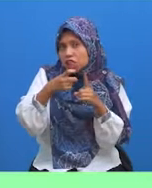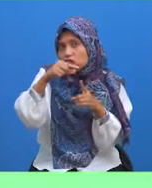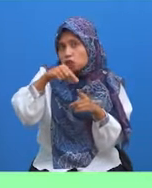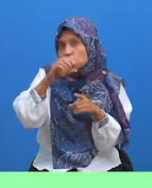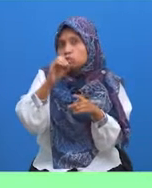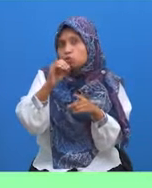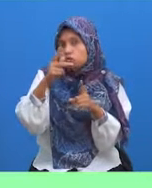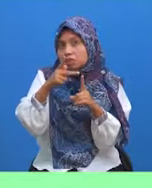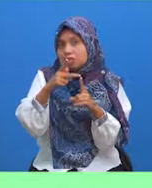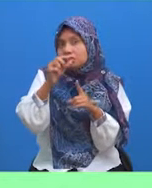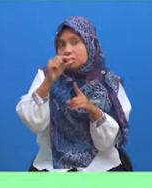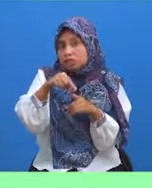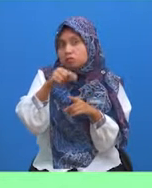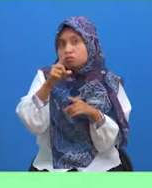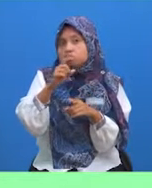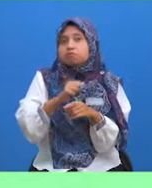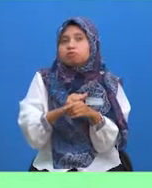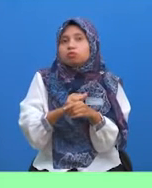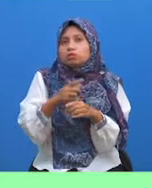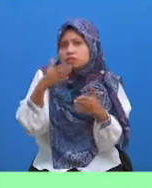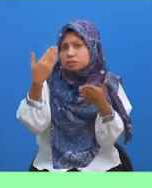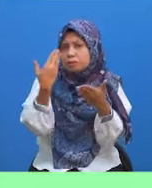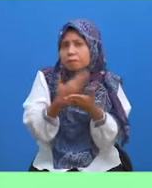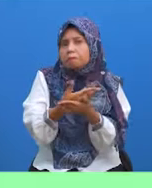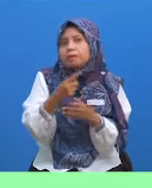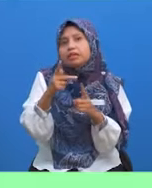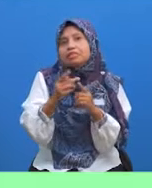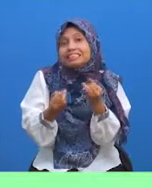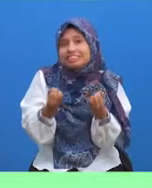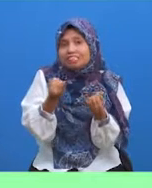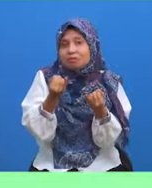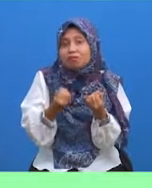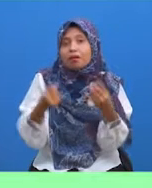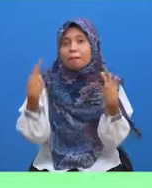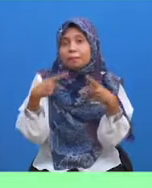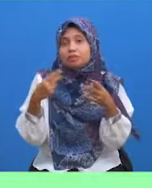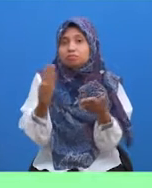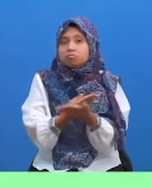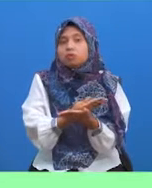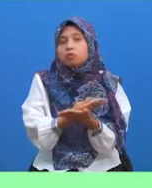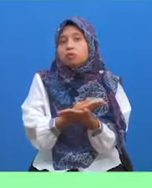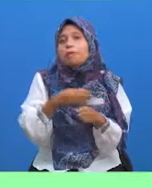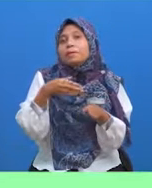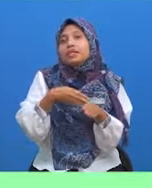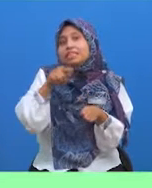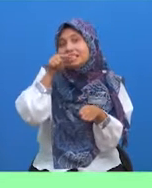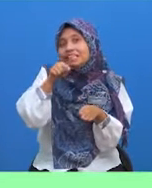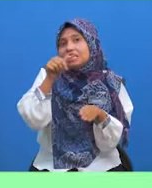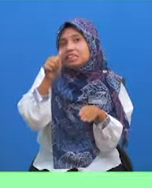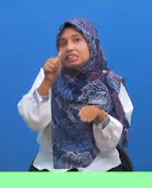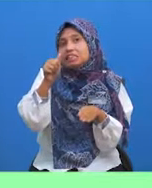song ke Q1 sehingga mencapai keseimbangan pasaran baru pada tdi satu